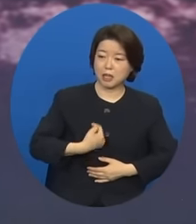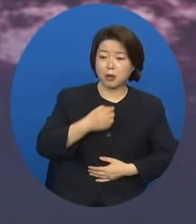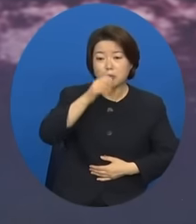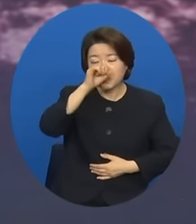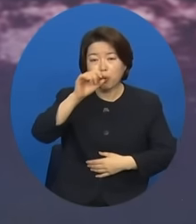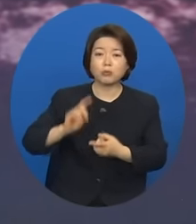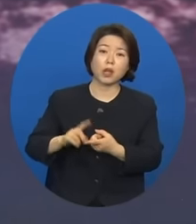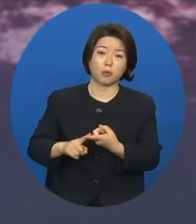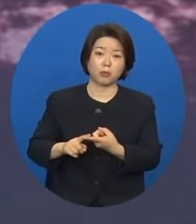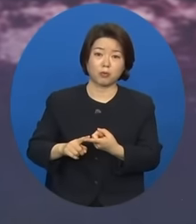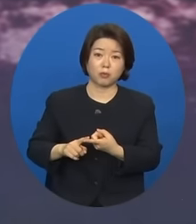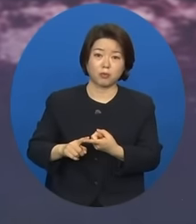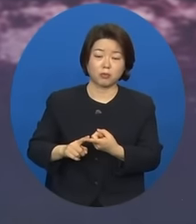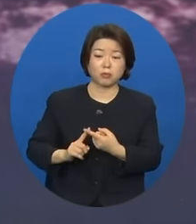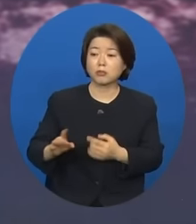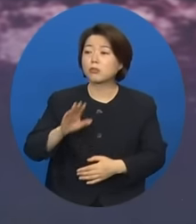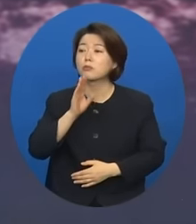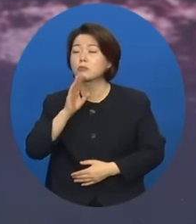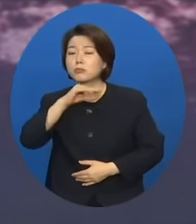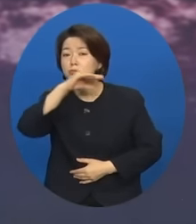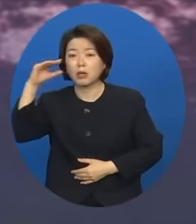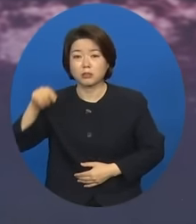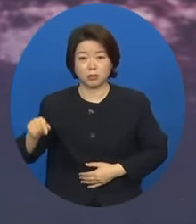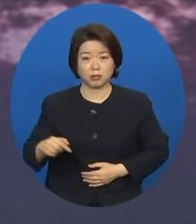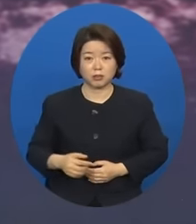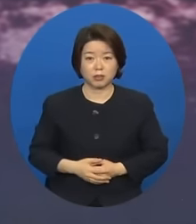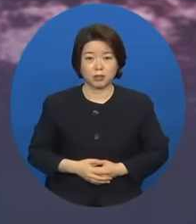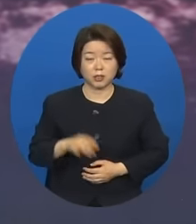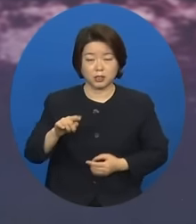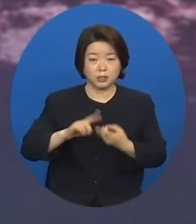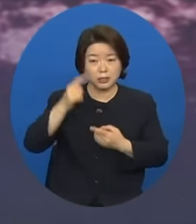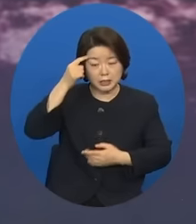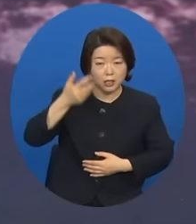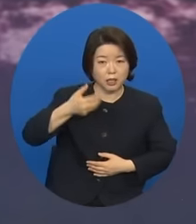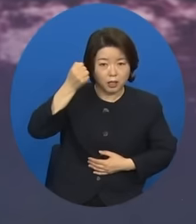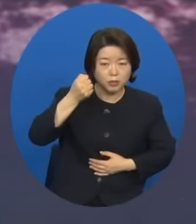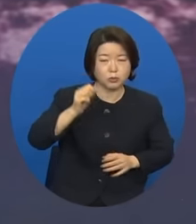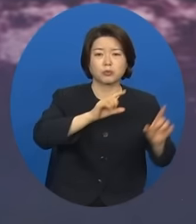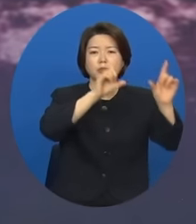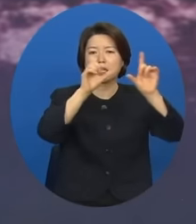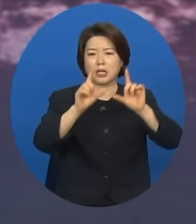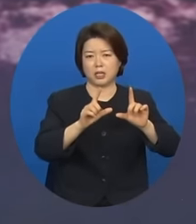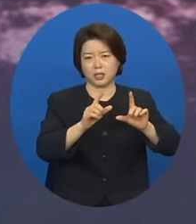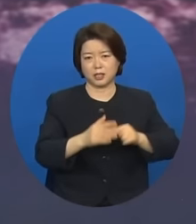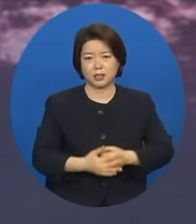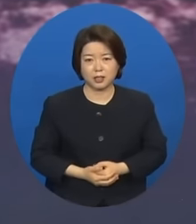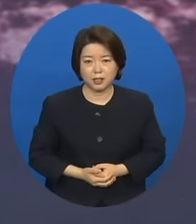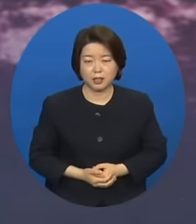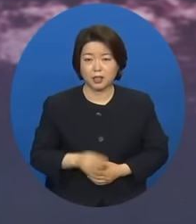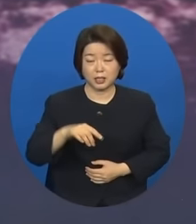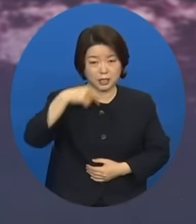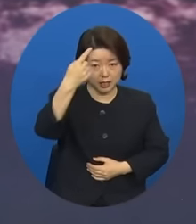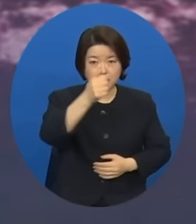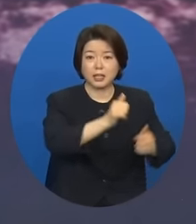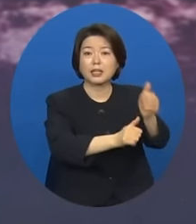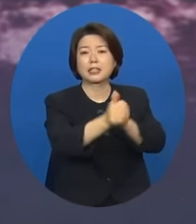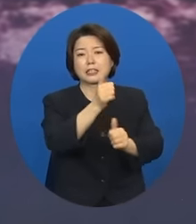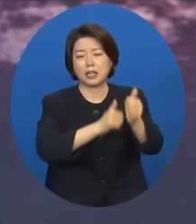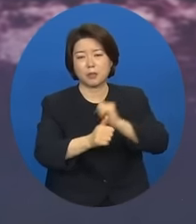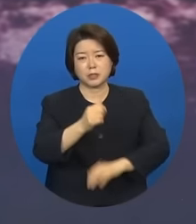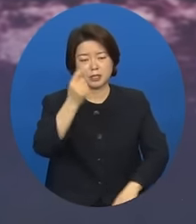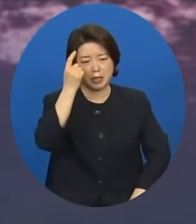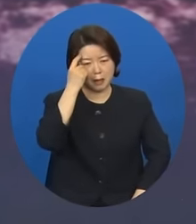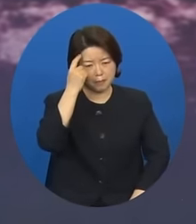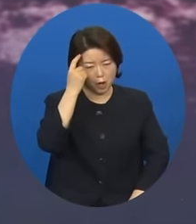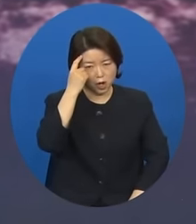좋으면 옳은 거예요 그렇게 가고 있는 것이죠 자 이것이 다음 세대의 머리와